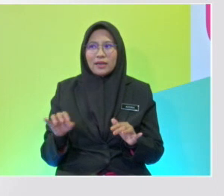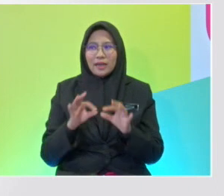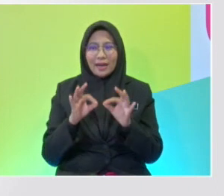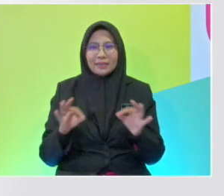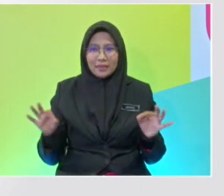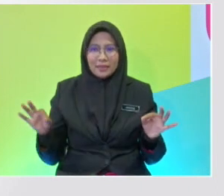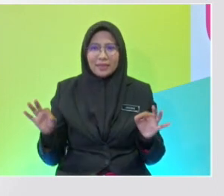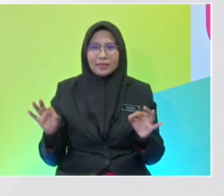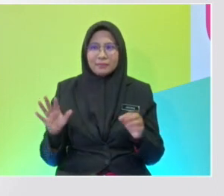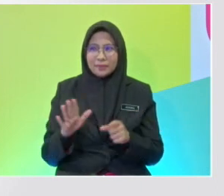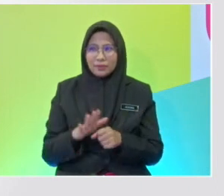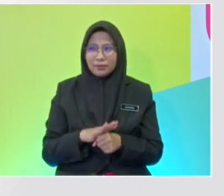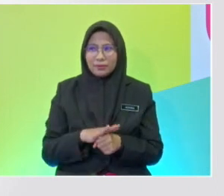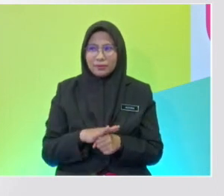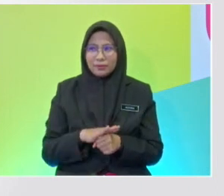titik